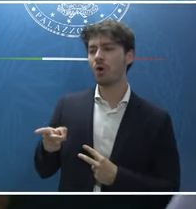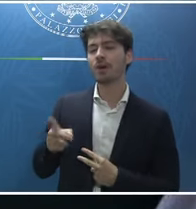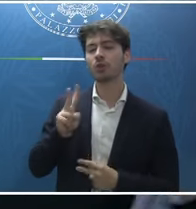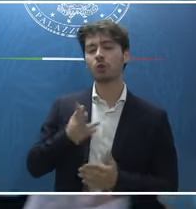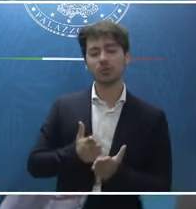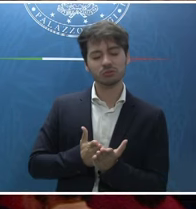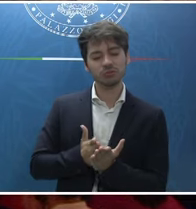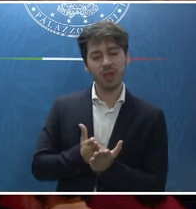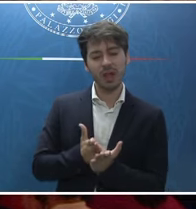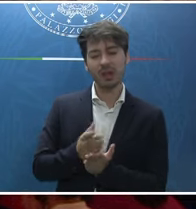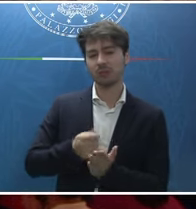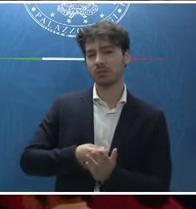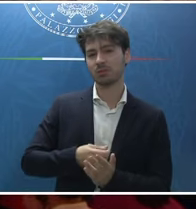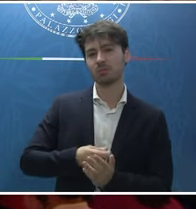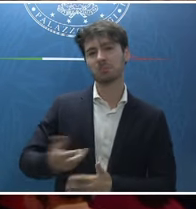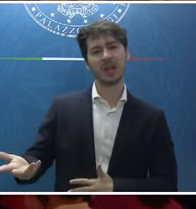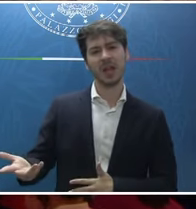tua,